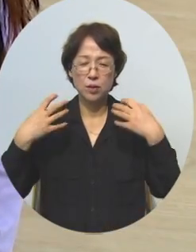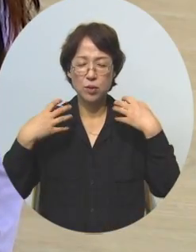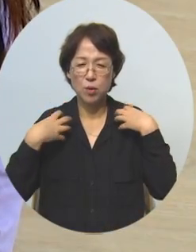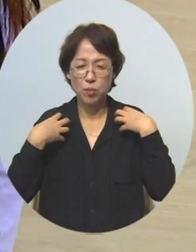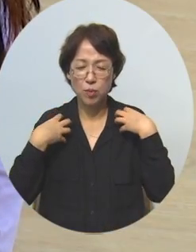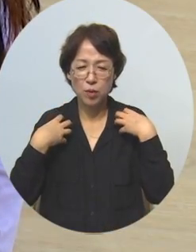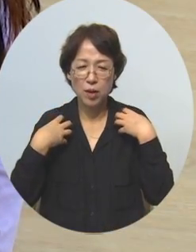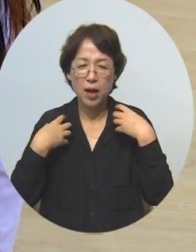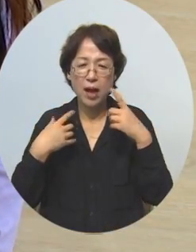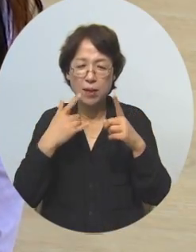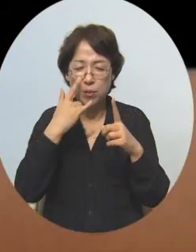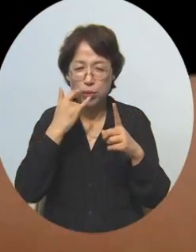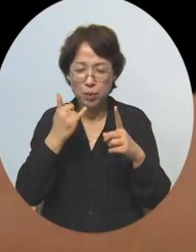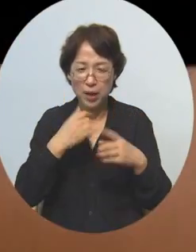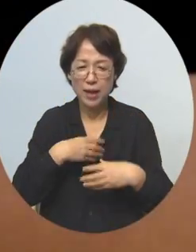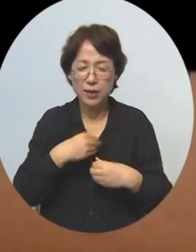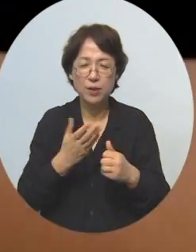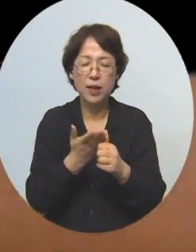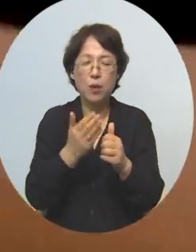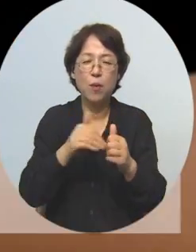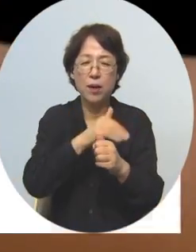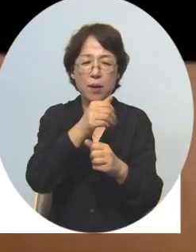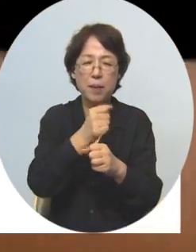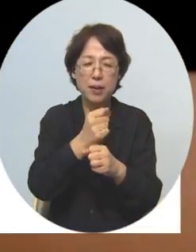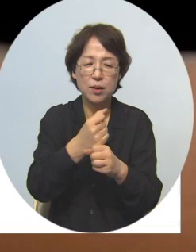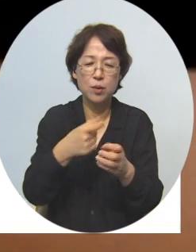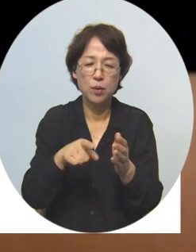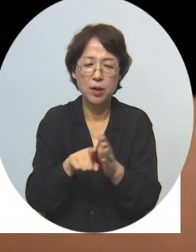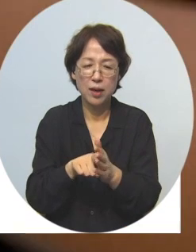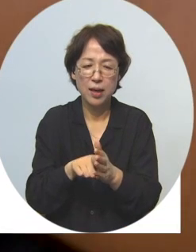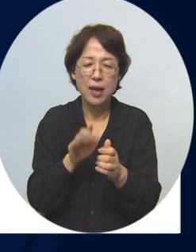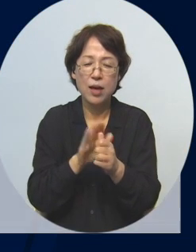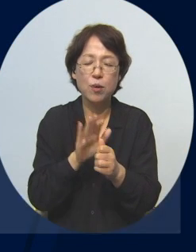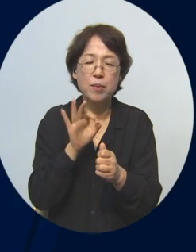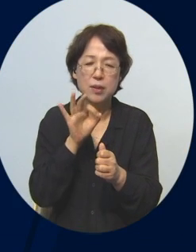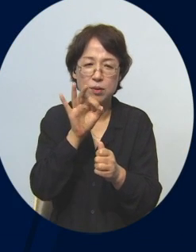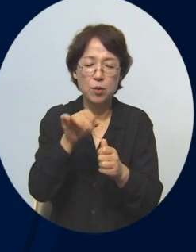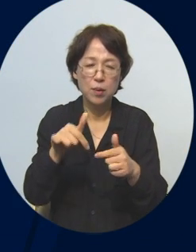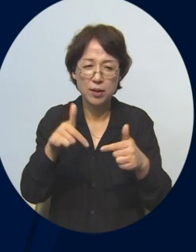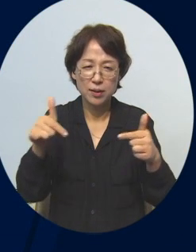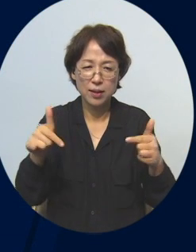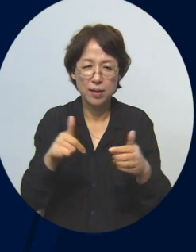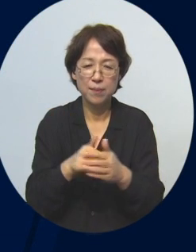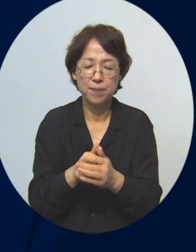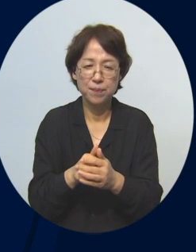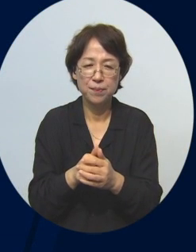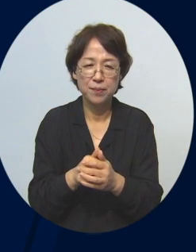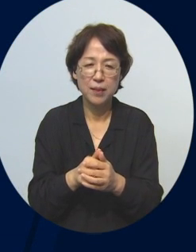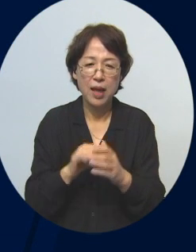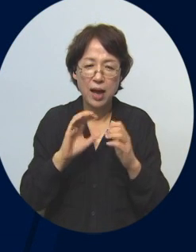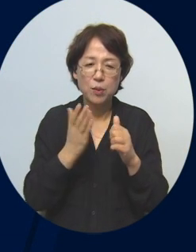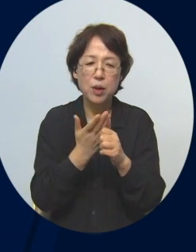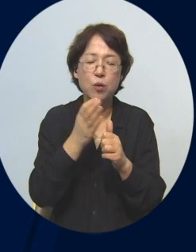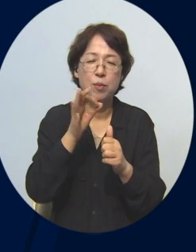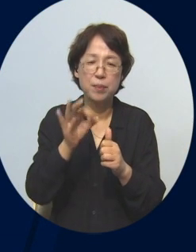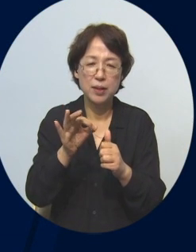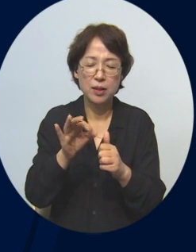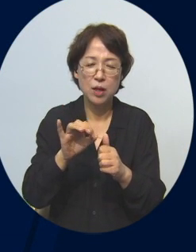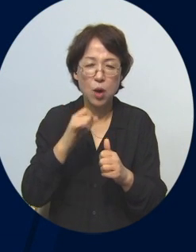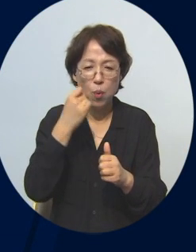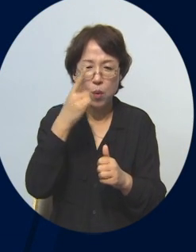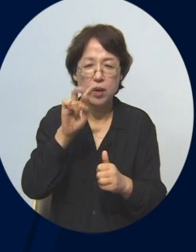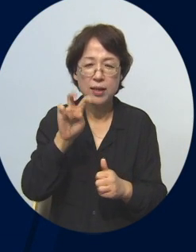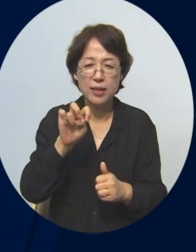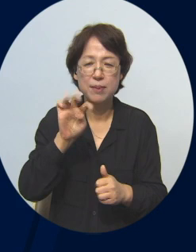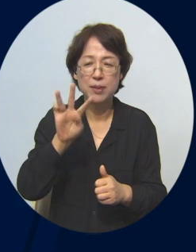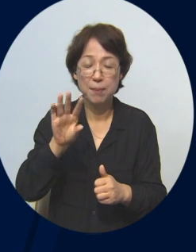한부모의 안정 육경 조성을 위해 양육비 지원을 확대합니다 저소득 한부모 가족 아동 양육비 단가를 월 23만